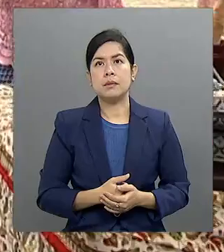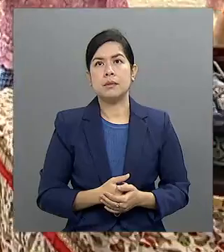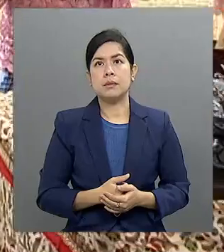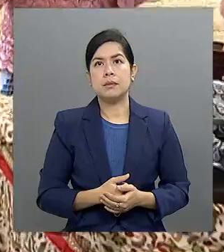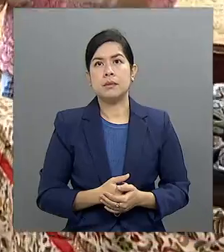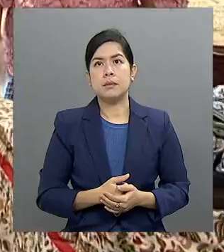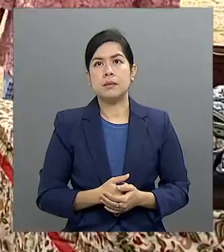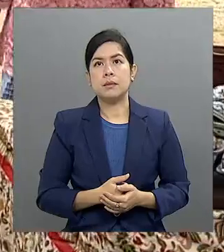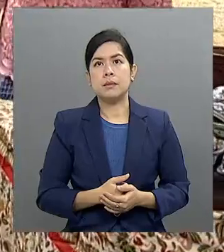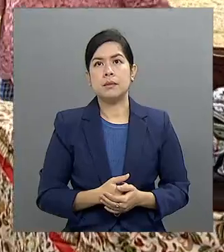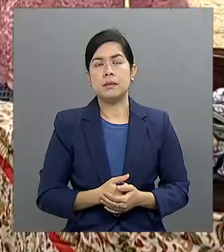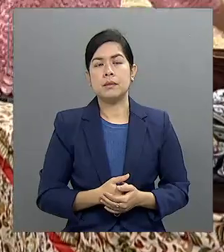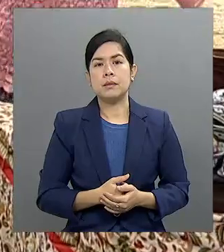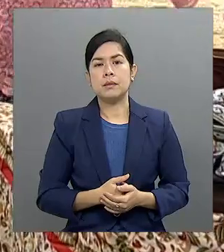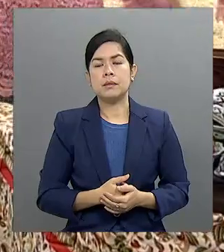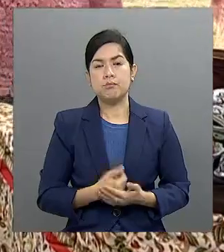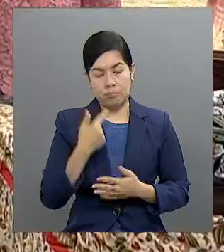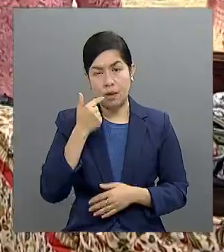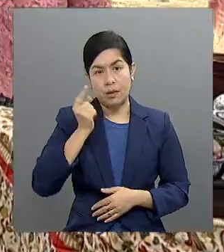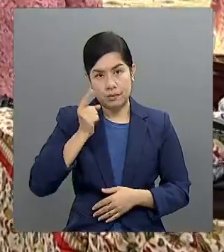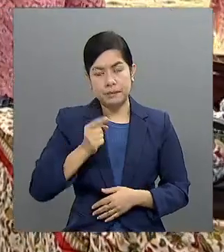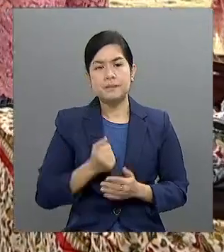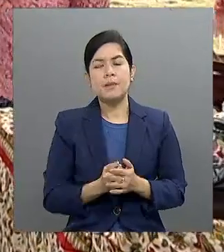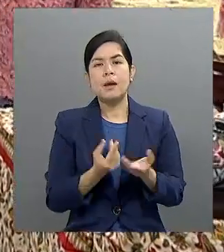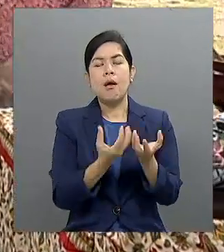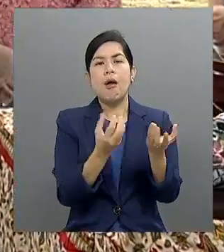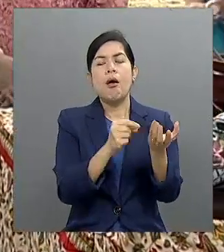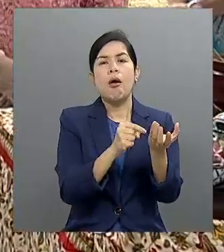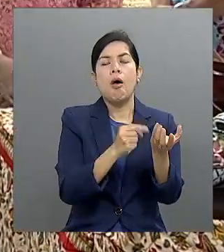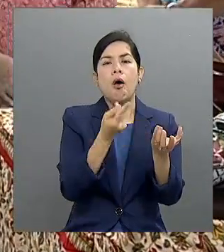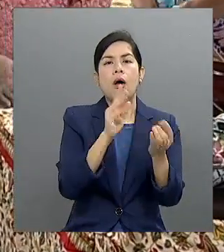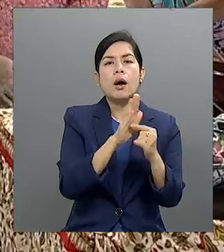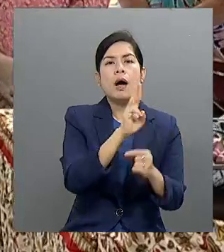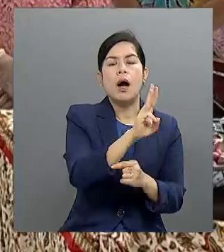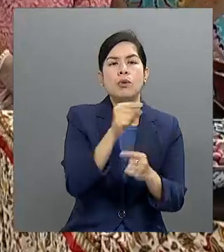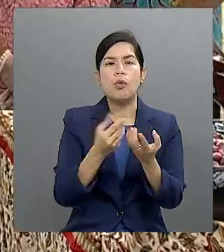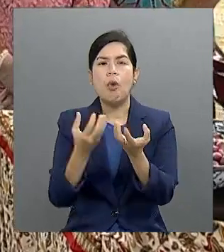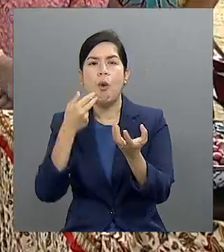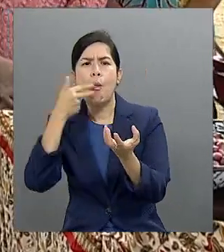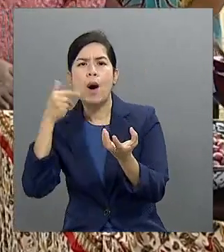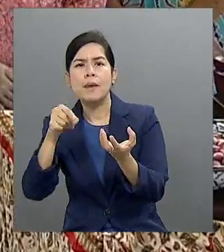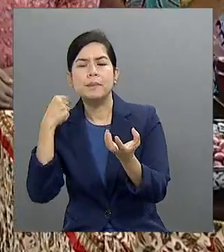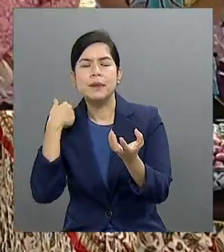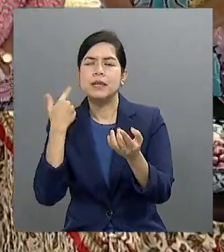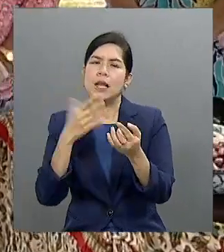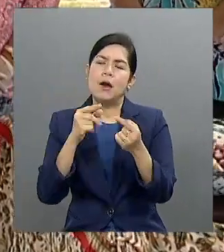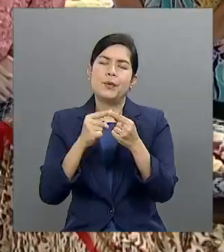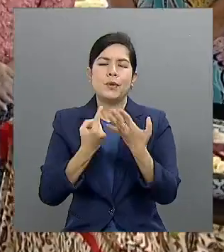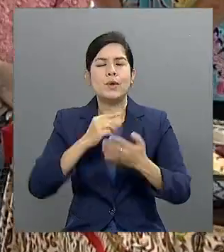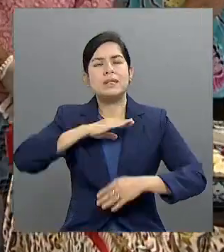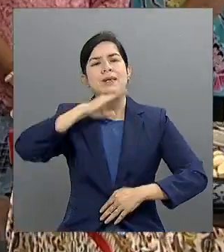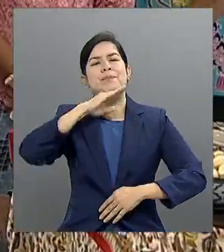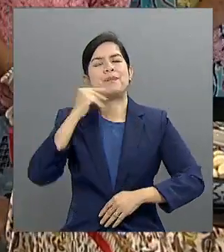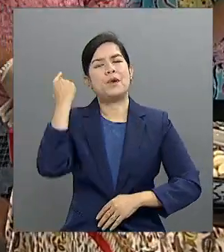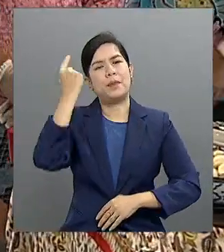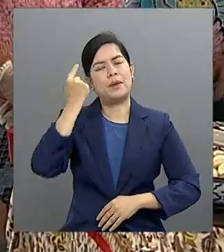งๆค่ะ แซ่บจริงๆอ่ะคุณผู้ชมครับทั้งของคาวของหวานนั้นเนี่ยมาภูเก็ตครบแน่นอนกินเสร็จเที่ยวต่อโอ้โหทั้งเกาะเนี่ยเที่ยวได้เรื่อยๆเลยนะครับแต่เอ๊ะ